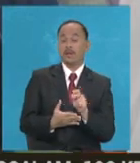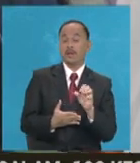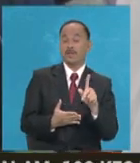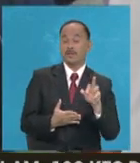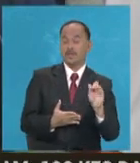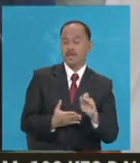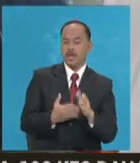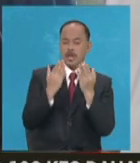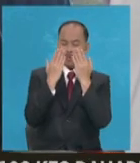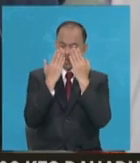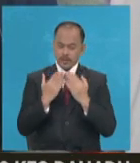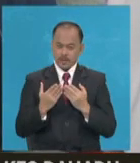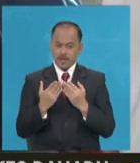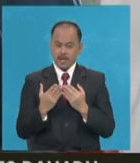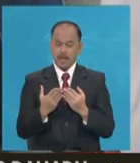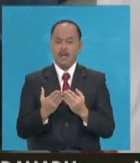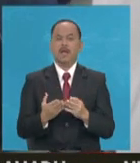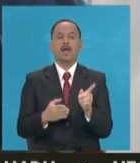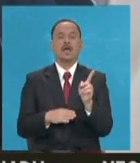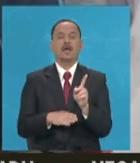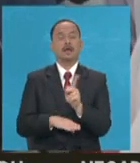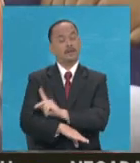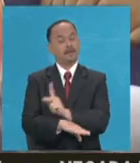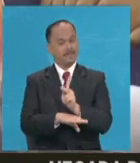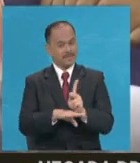bacaan doa kesyukuran hari kebangsaan